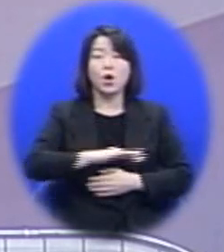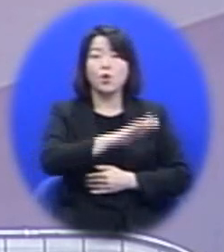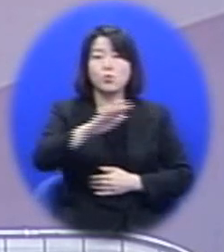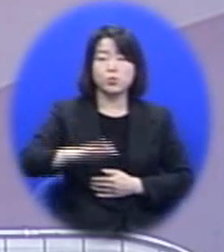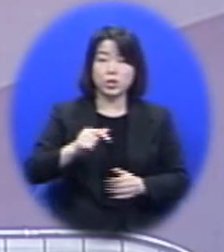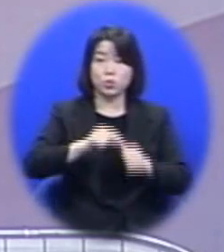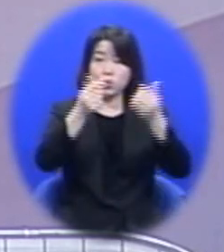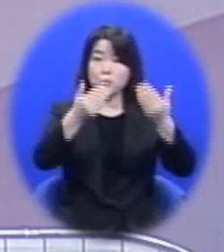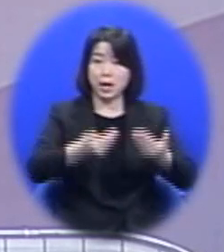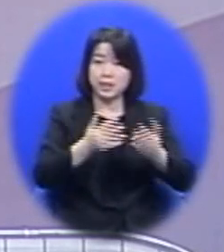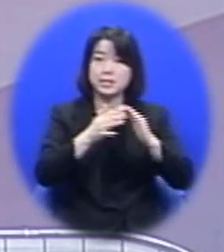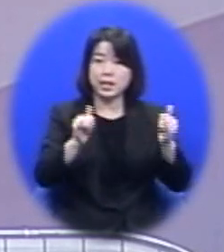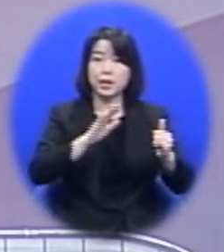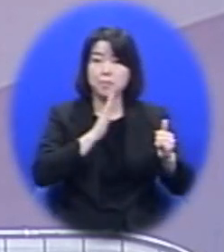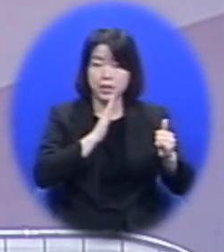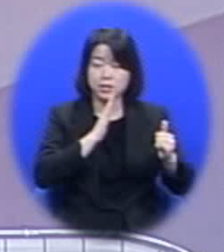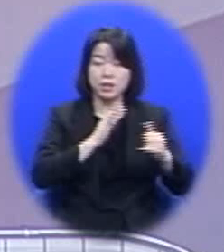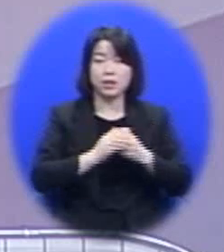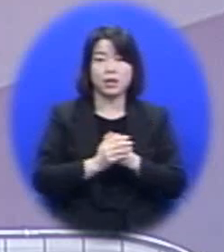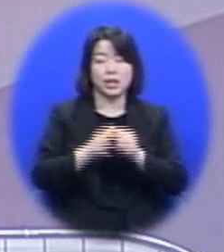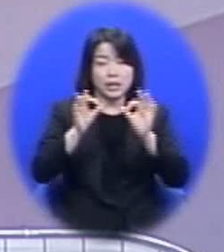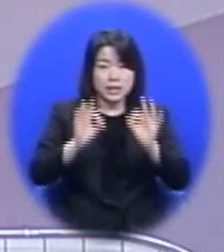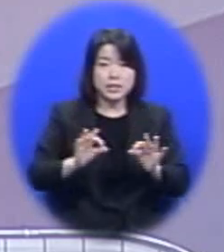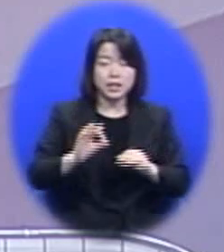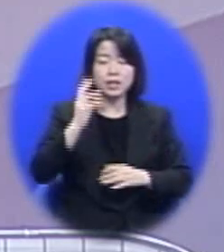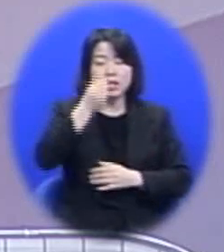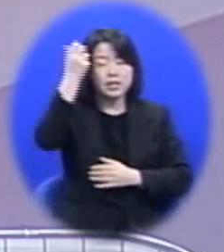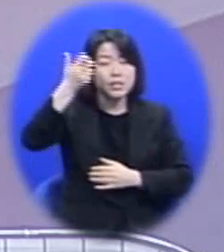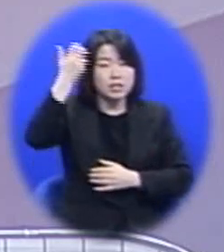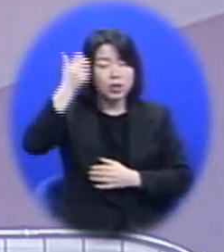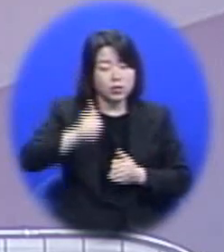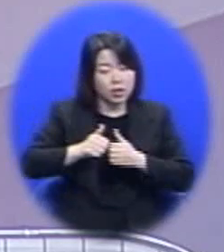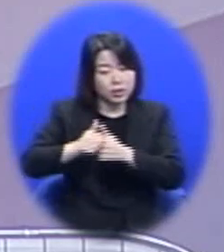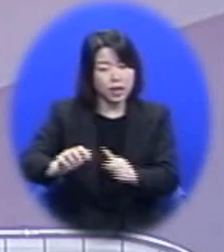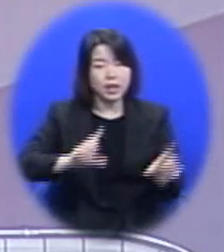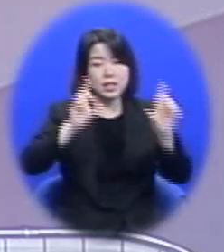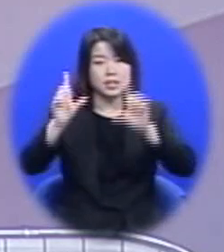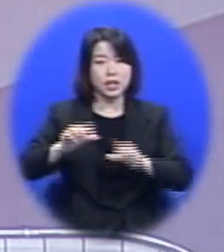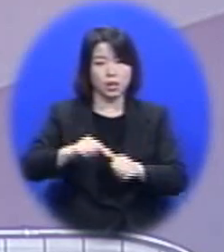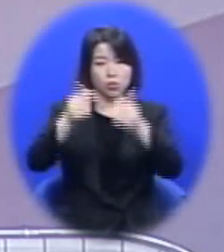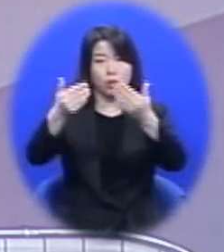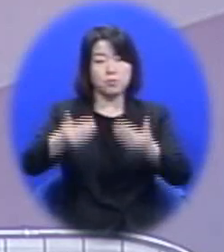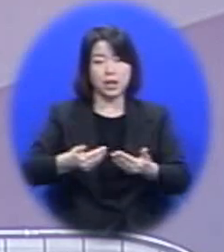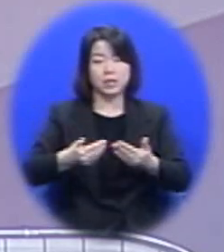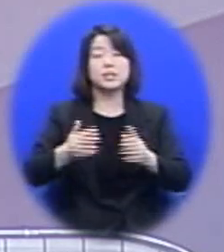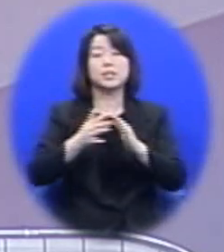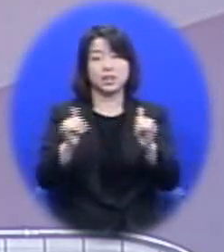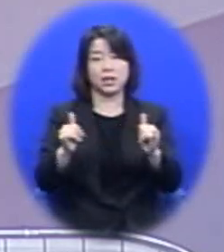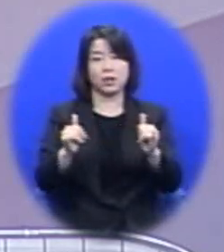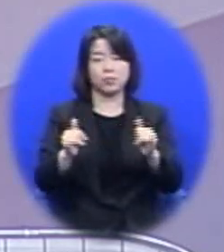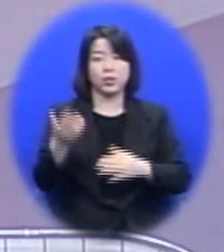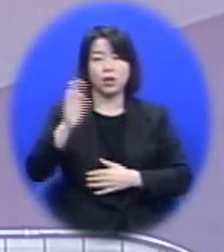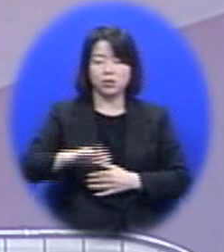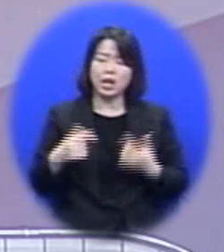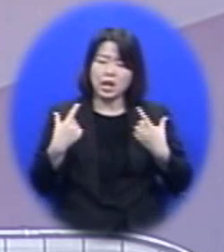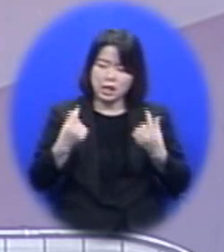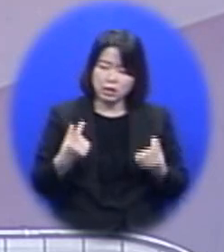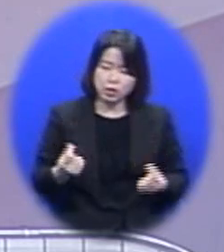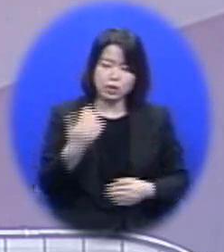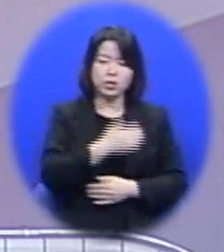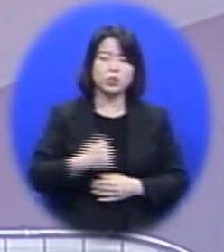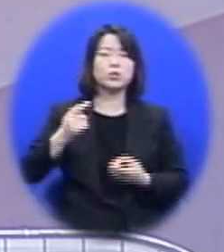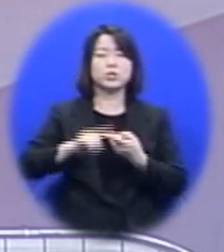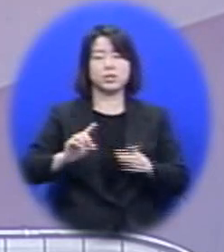우리는 구원받은 사람입니다. 이제는 성령을 따라 살도록 그렇게 구원받은 사람. 그런데 우리가 여전히 육신대로